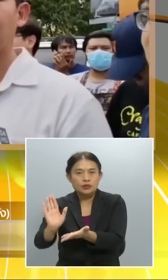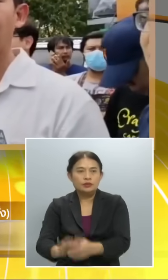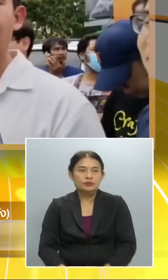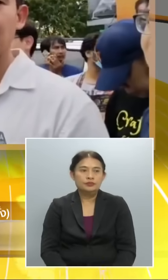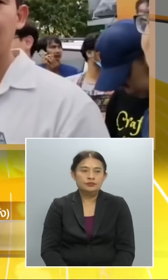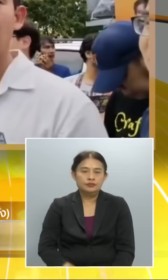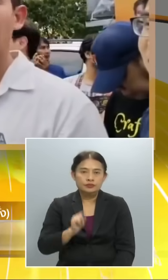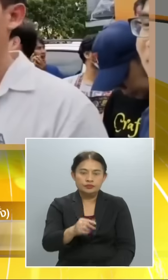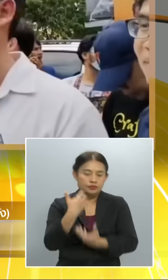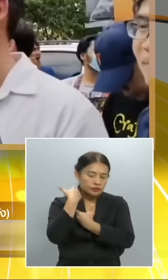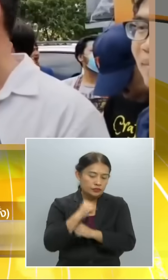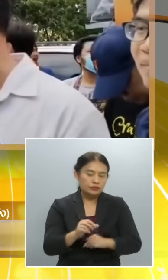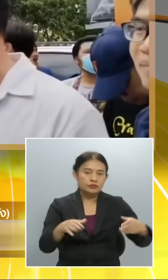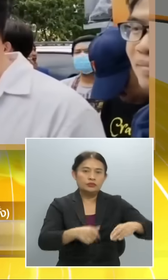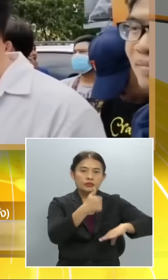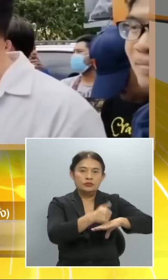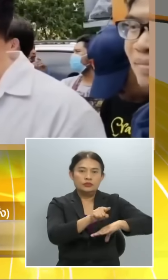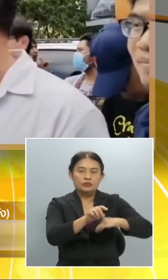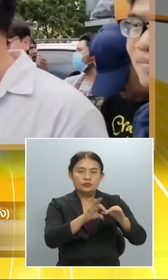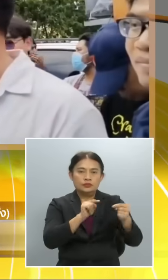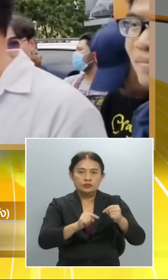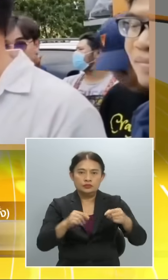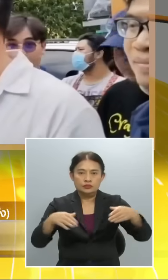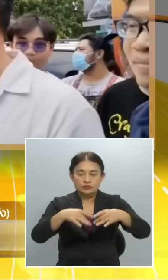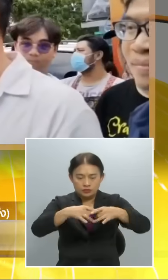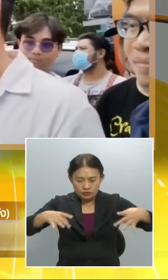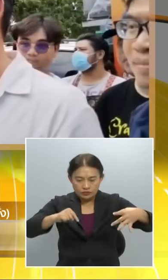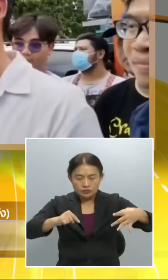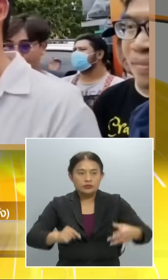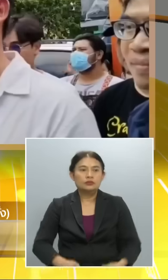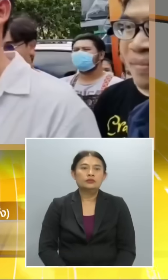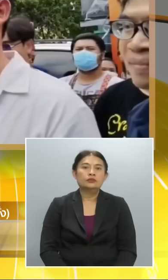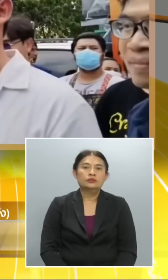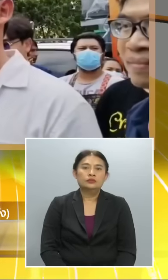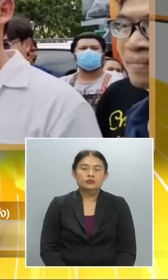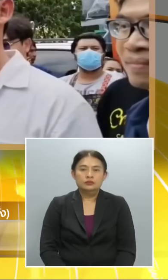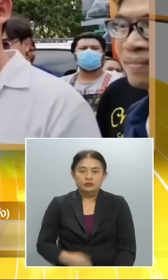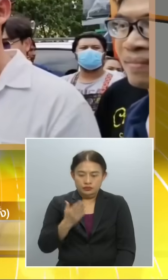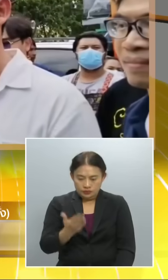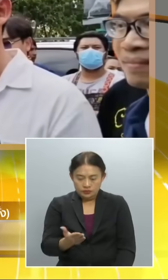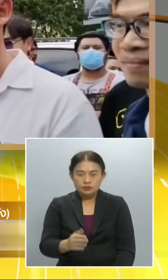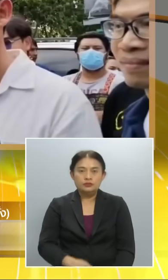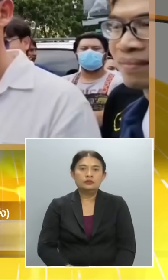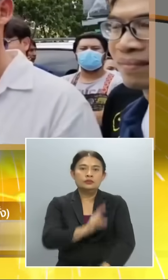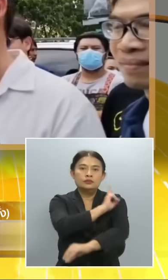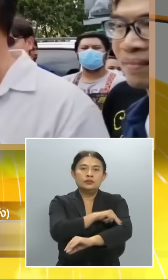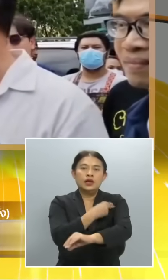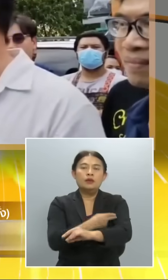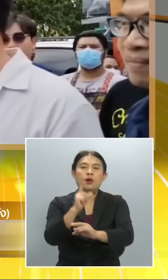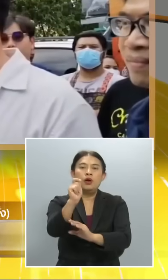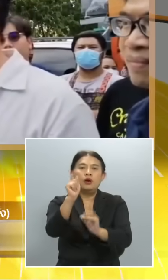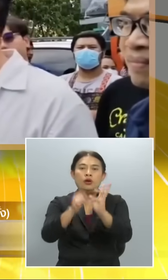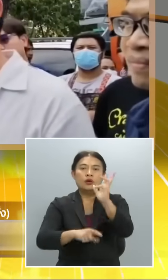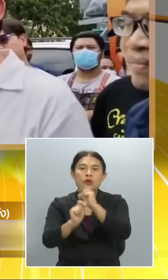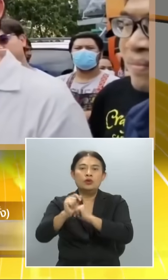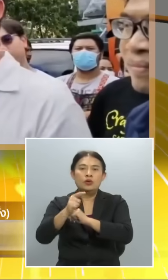ยังเป็นผู้นำฝ่ายค้านโดยระบุนะครับตู้ครับว่าประเด็นนี้เนี่ยก็คือถ้ามองไม่ออกคุณวิชา